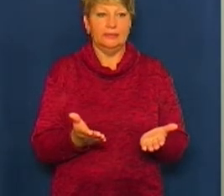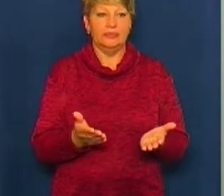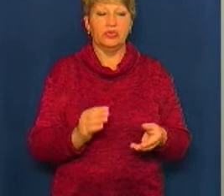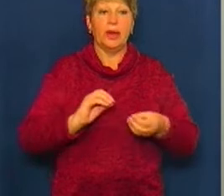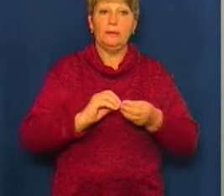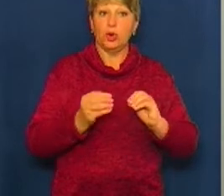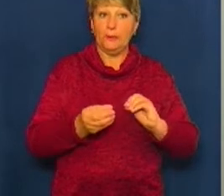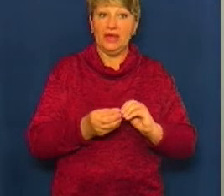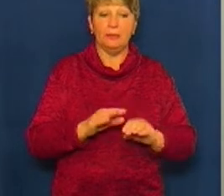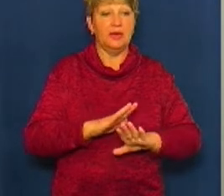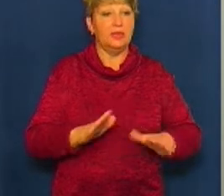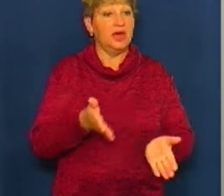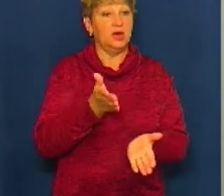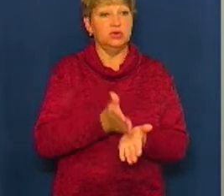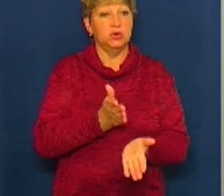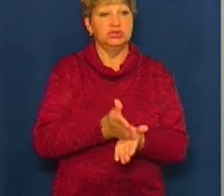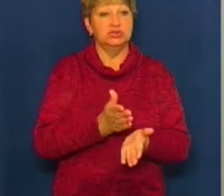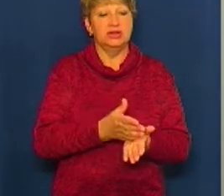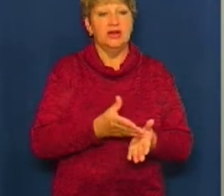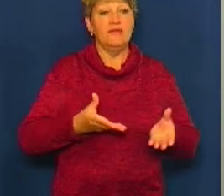проблеми не мають відображатися на